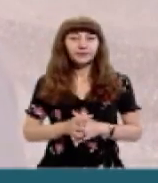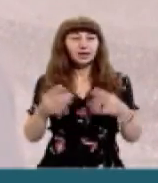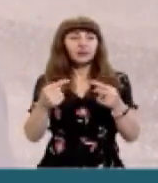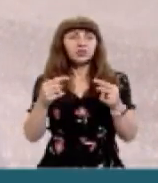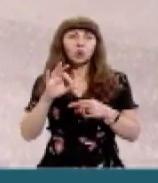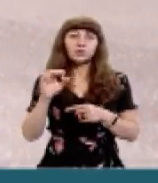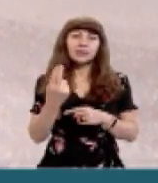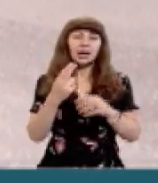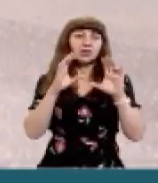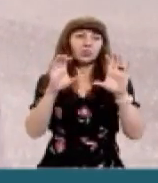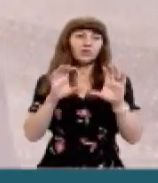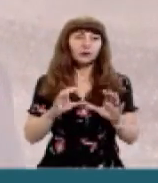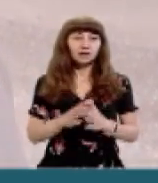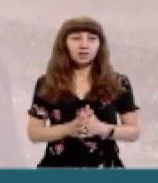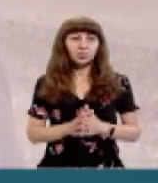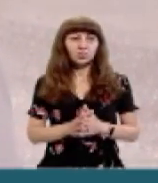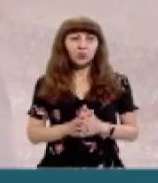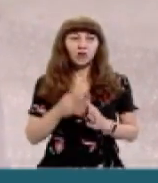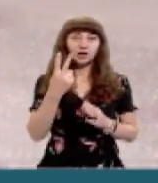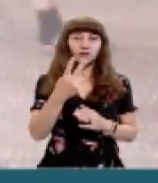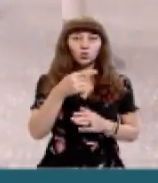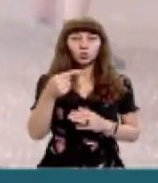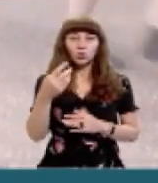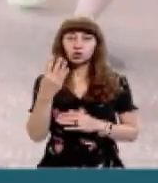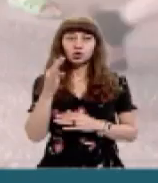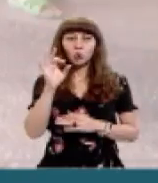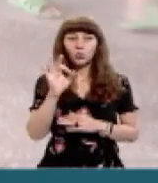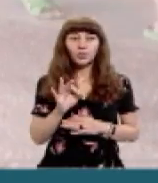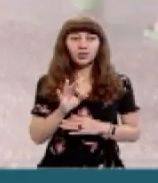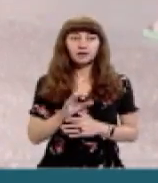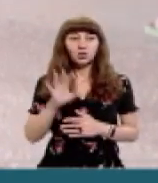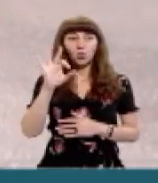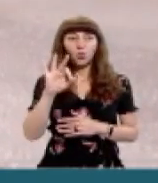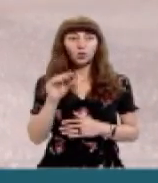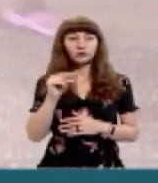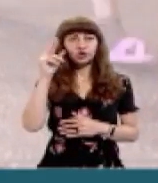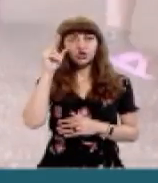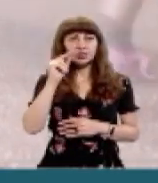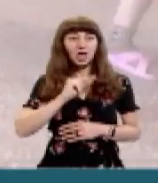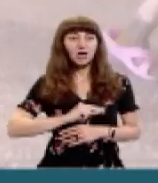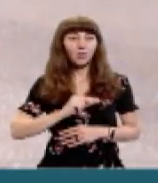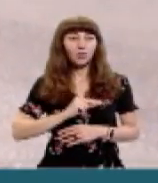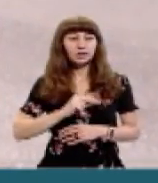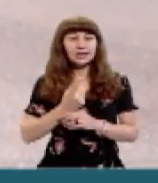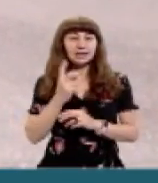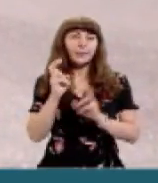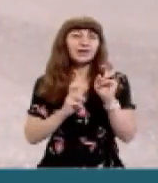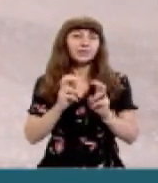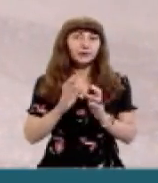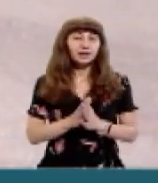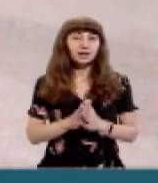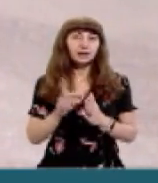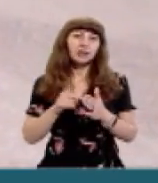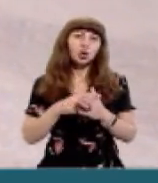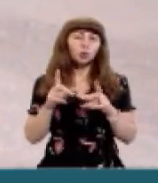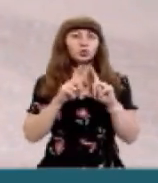соответствии с социальным кодексом квота устанавливается от 2 до 4% от численности работающих на данном предприятии или